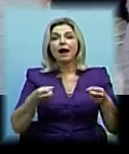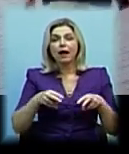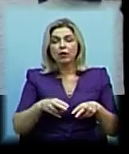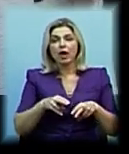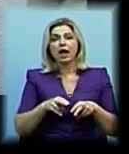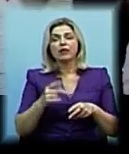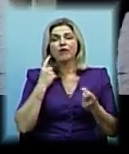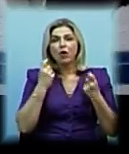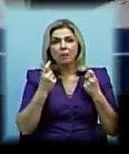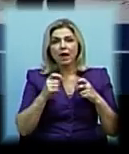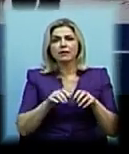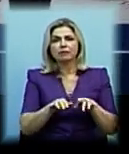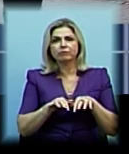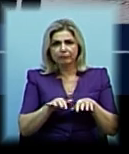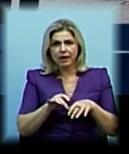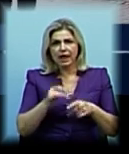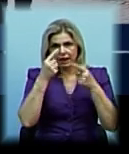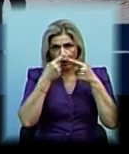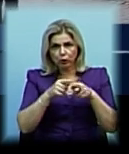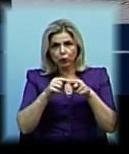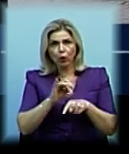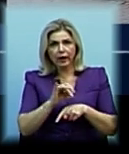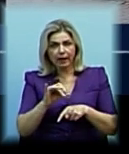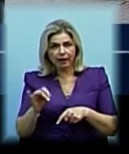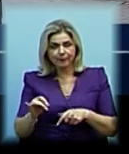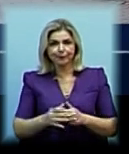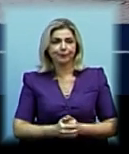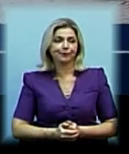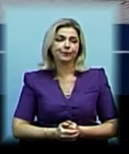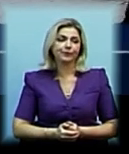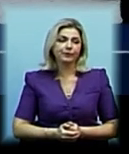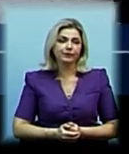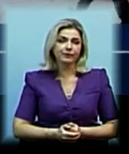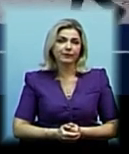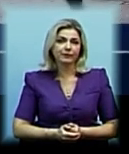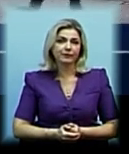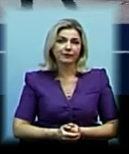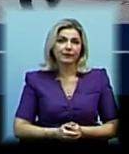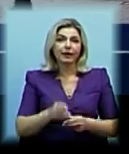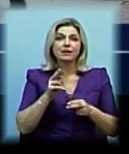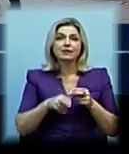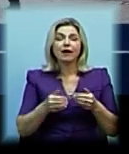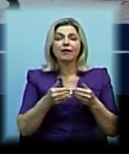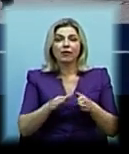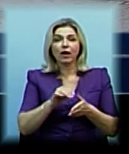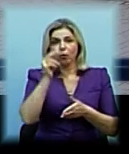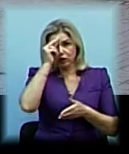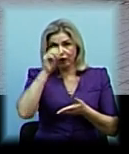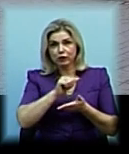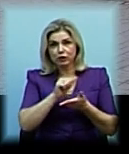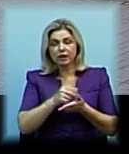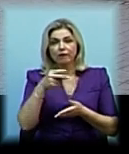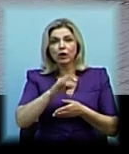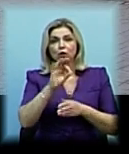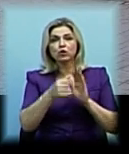інформаційно-управляючі системи і технології. Спеціальність інформаційно-керуючі системи та технології. Закінчили навчання в 2006